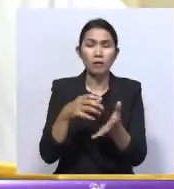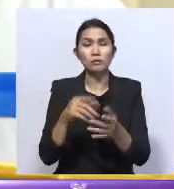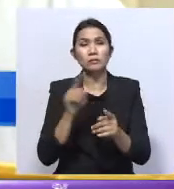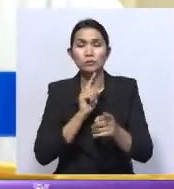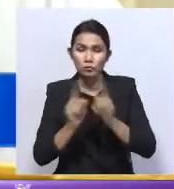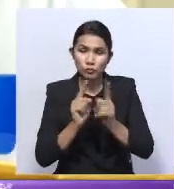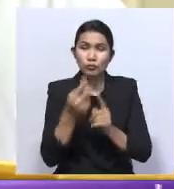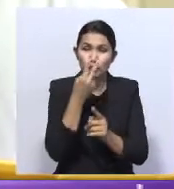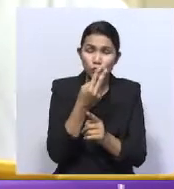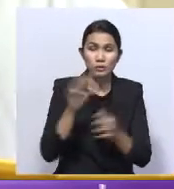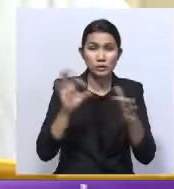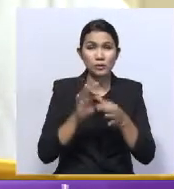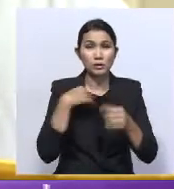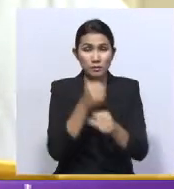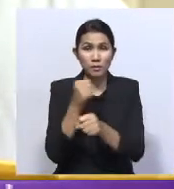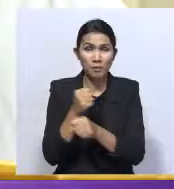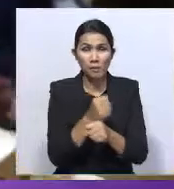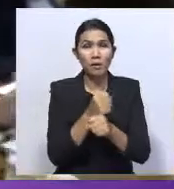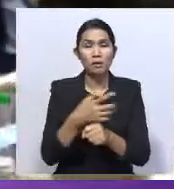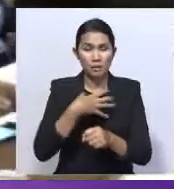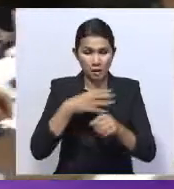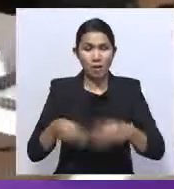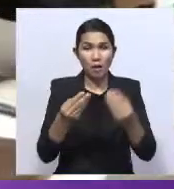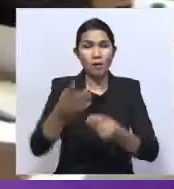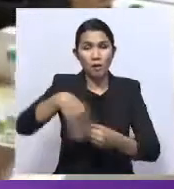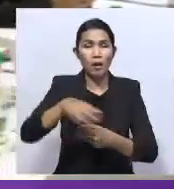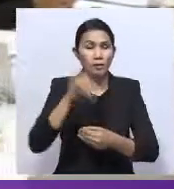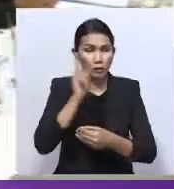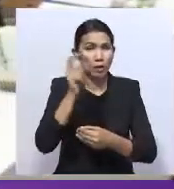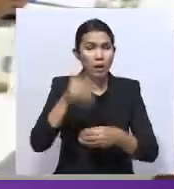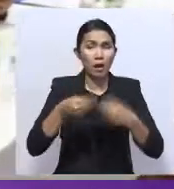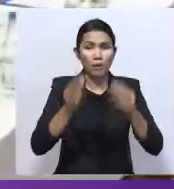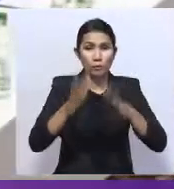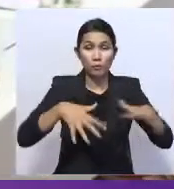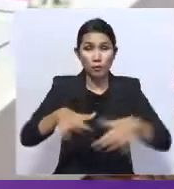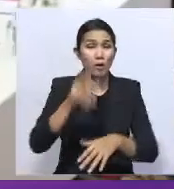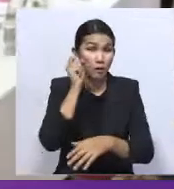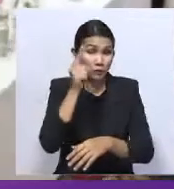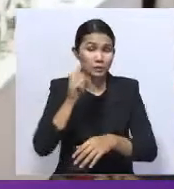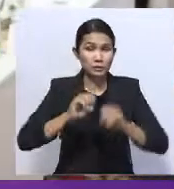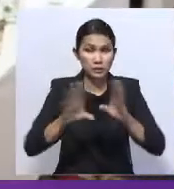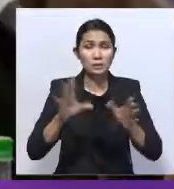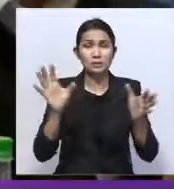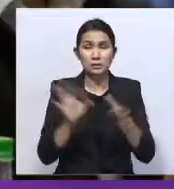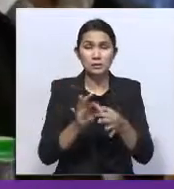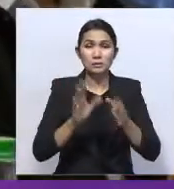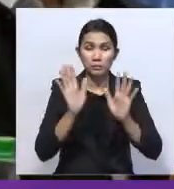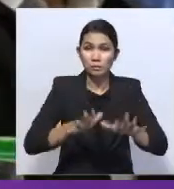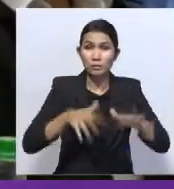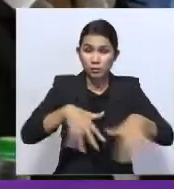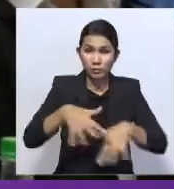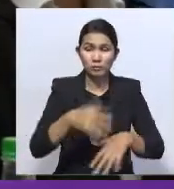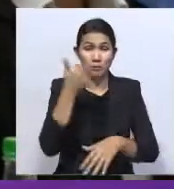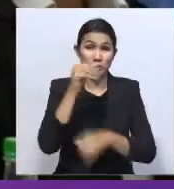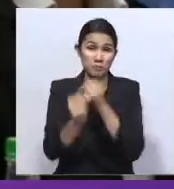านตามแนวทางการสร้างการรับรู้ความเข้าใจแก่ประชาชนประจำปี2561โดยระบุว่าในปีที่